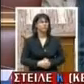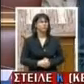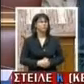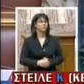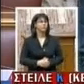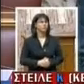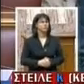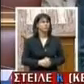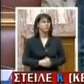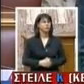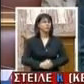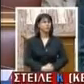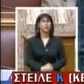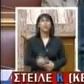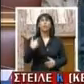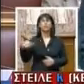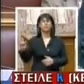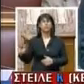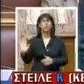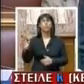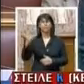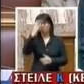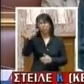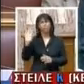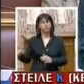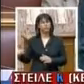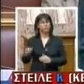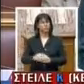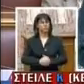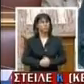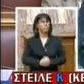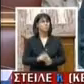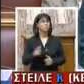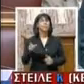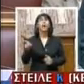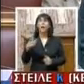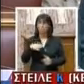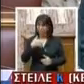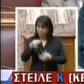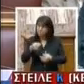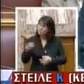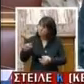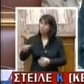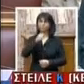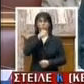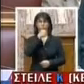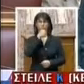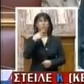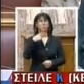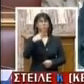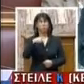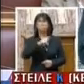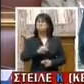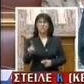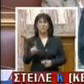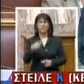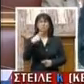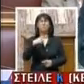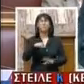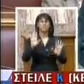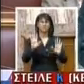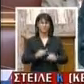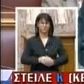Έχετε καταλάβει, δεν μιλώ σε εσάς, κύριε Πάγκαλε. Αν θέλετε να πείτε κάτι, να πάρετε το λόγο. Να πάρετε το λόγο. Και να μην βρίζετε. Και να μην